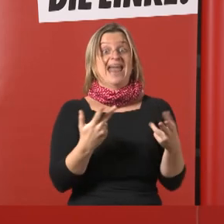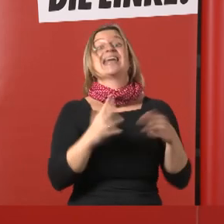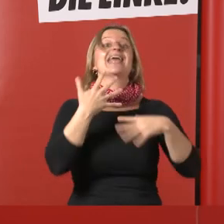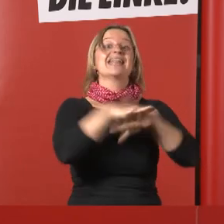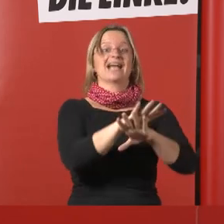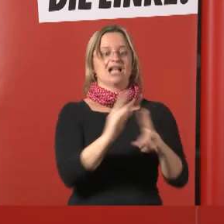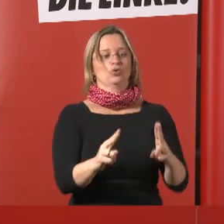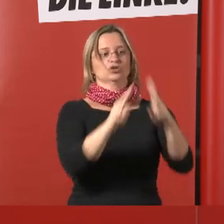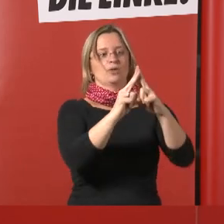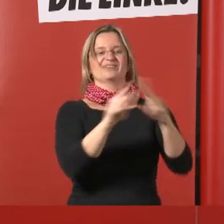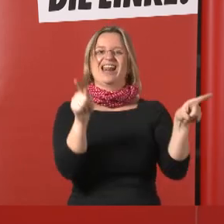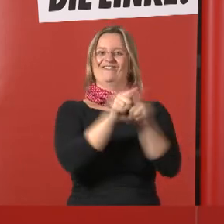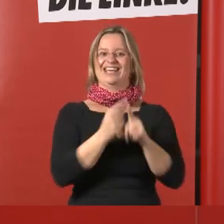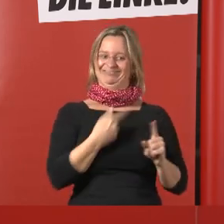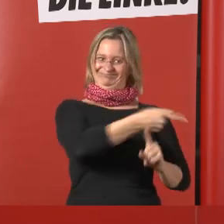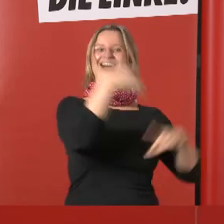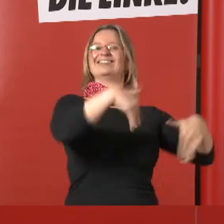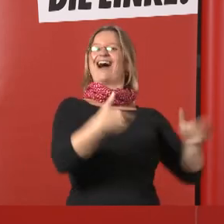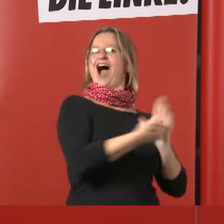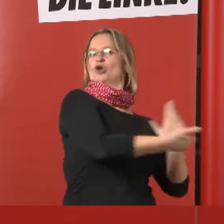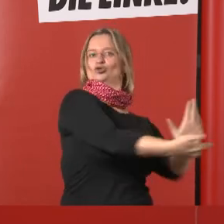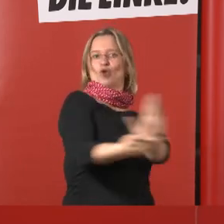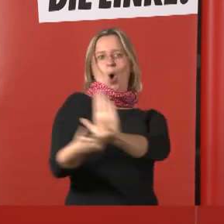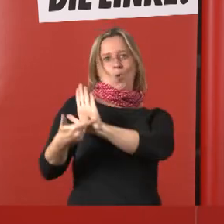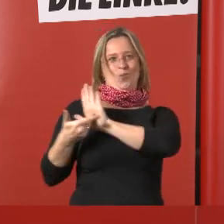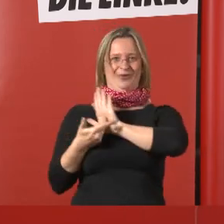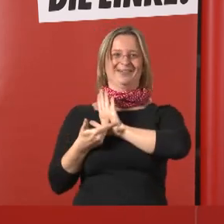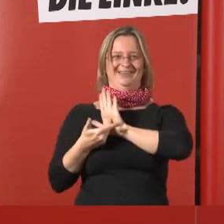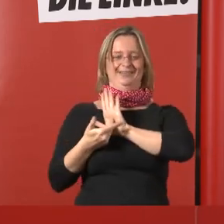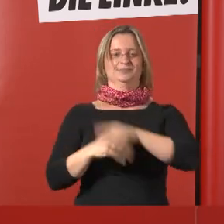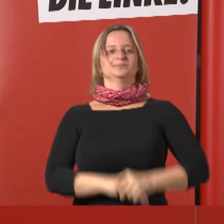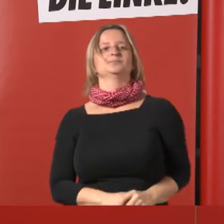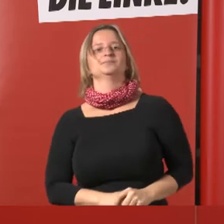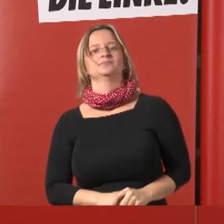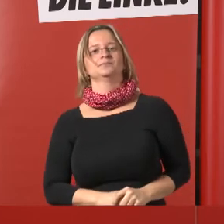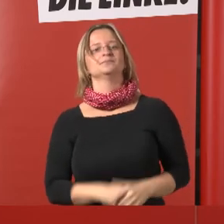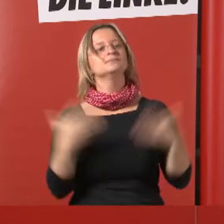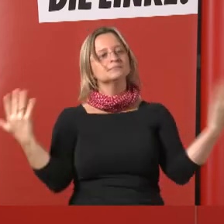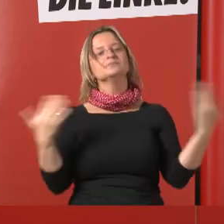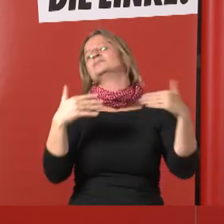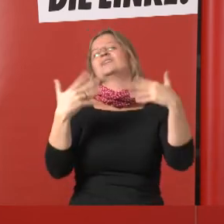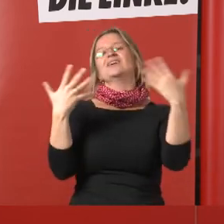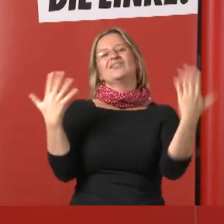Es steht vielmehr zu befürchten, dass auch der heutige Integrationsgipfel vor allen Dingen eine Showveranstaltung wird.